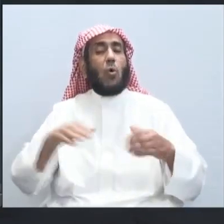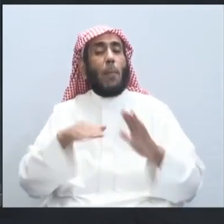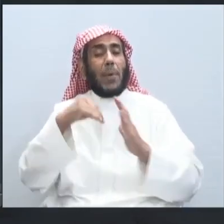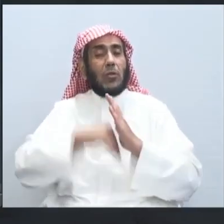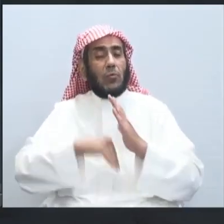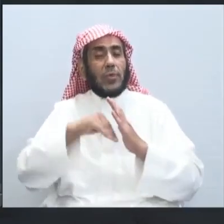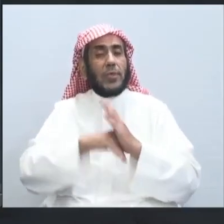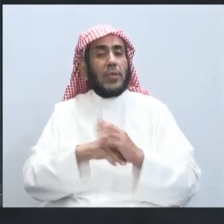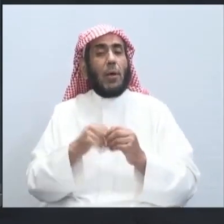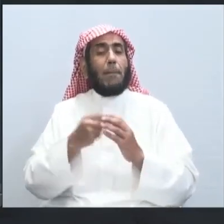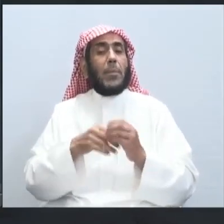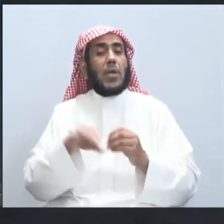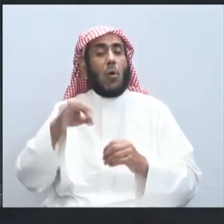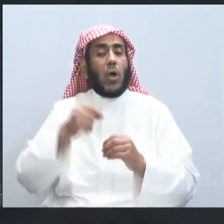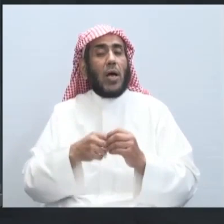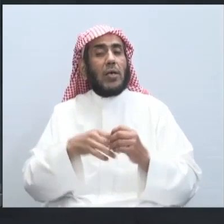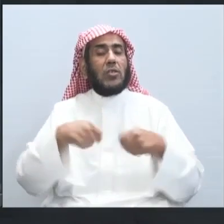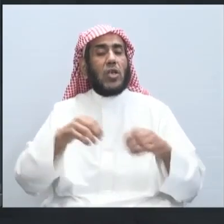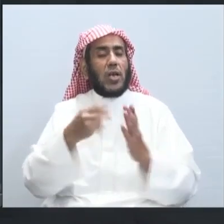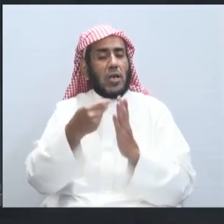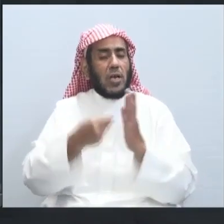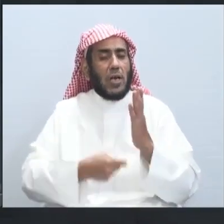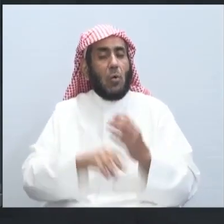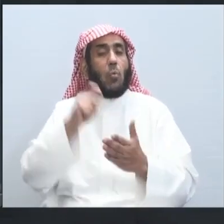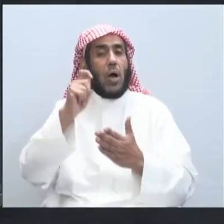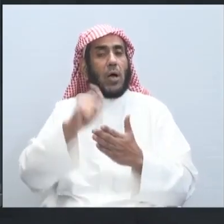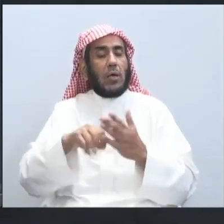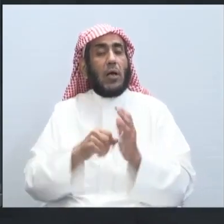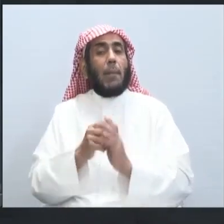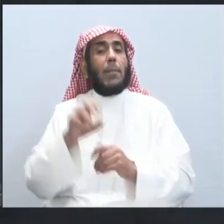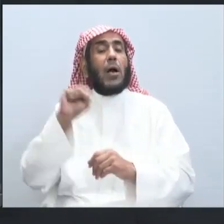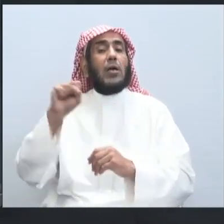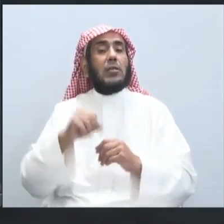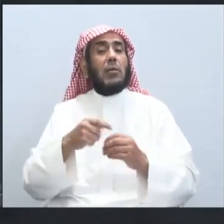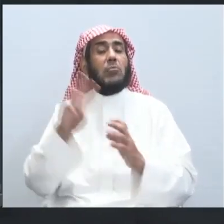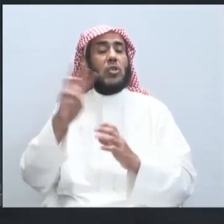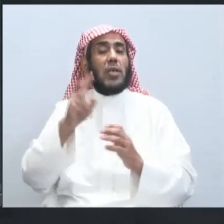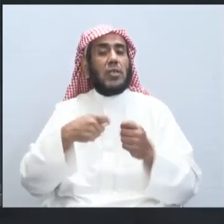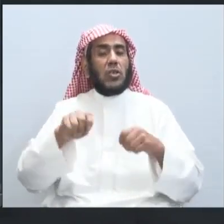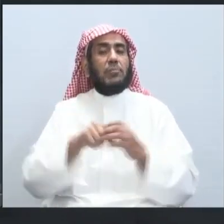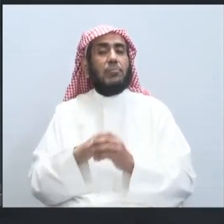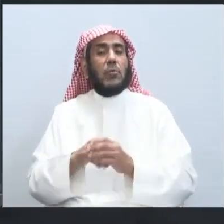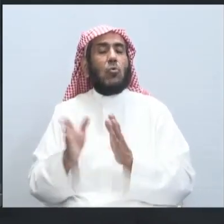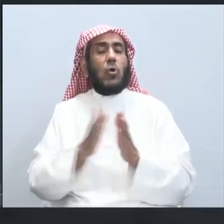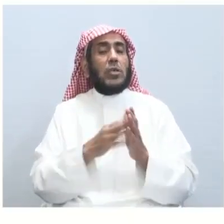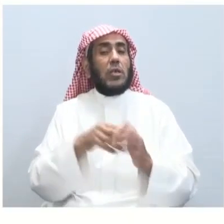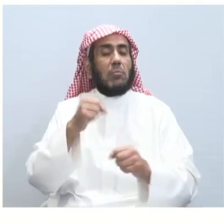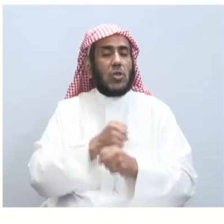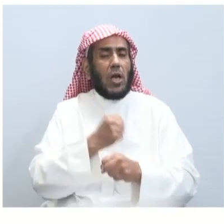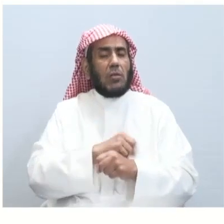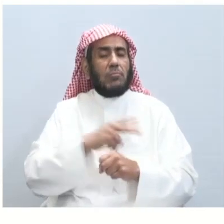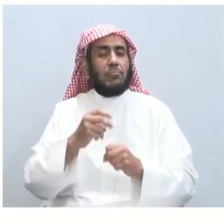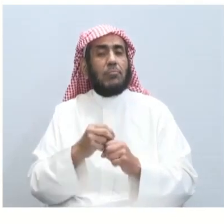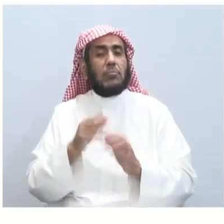يدخل فيها من اوراق تجاريه وايضا احكام خاصه بالشركات التجاريه وايضا الجانب الاجراءات